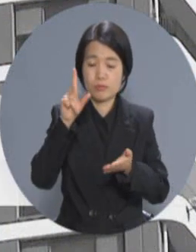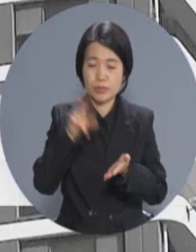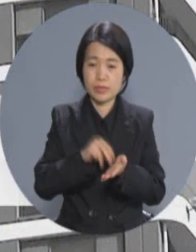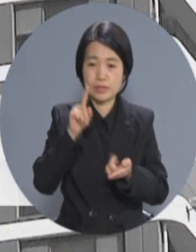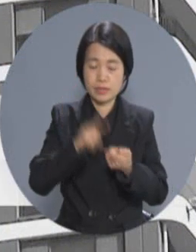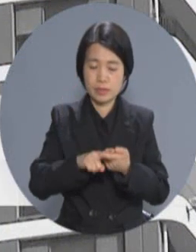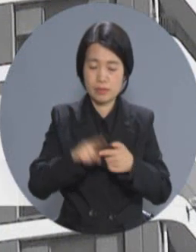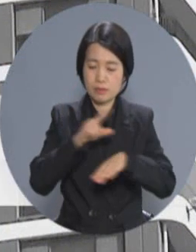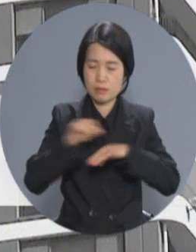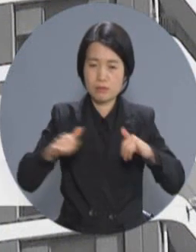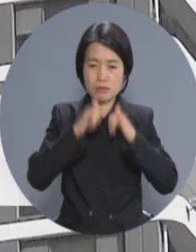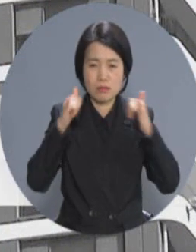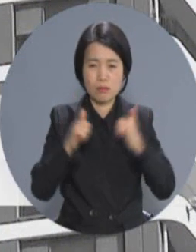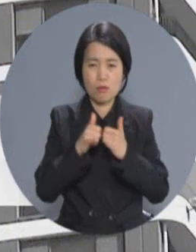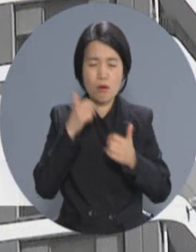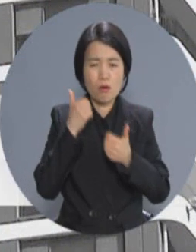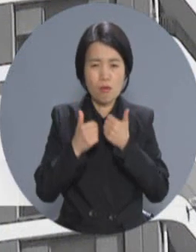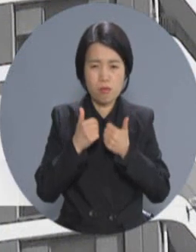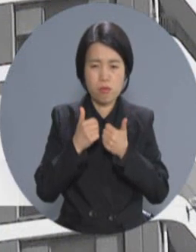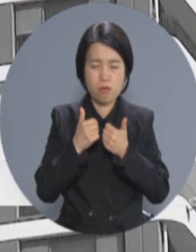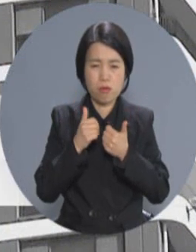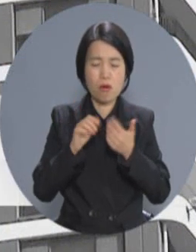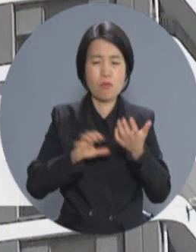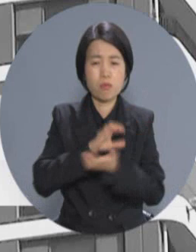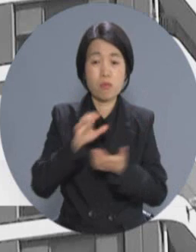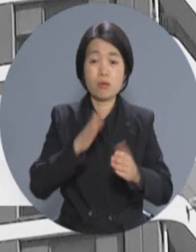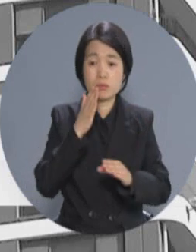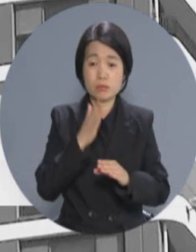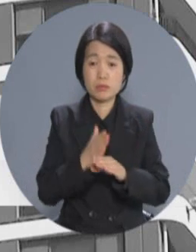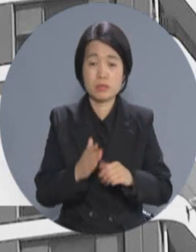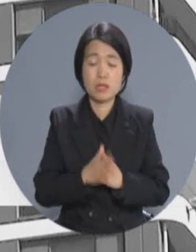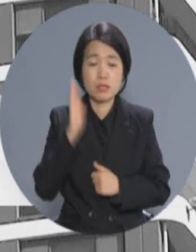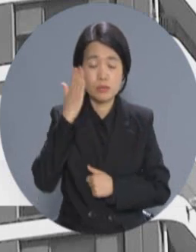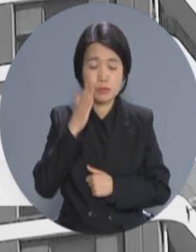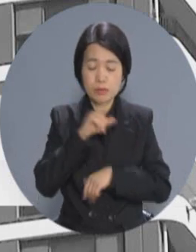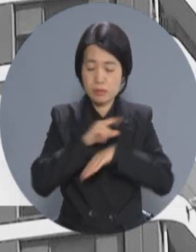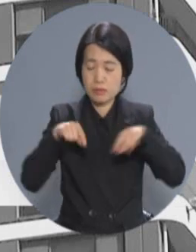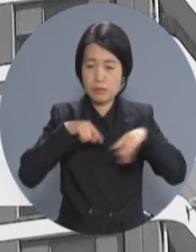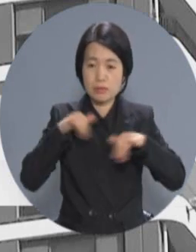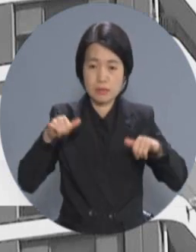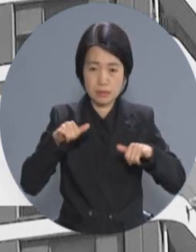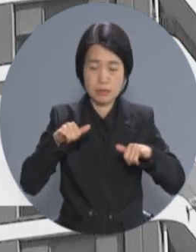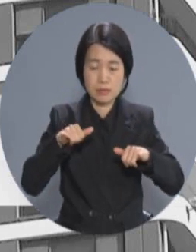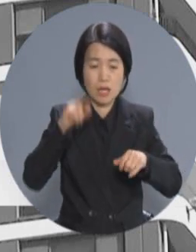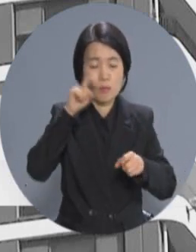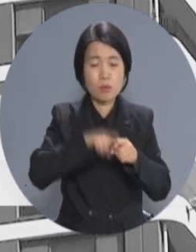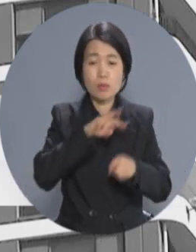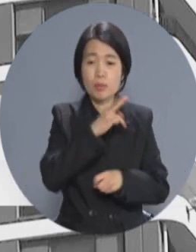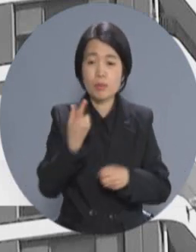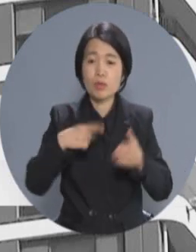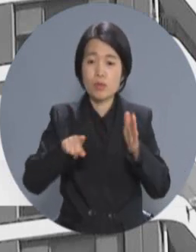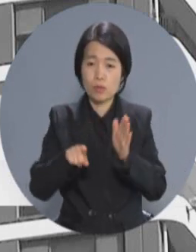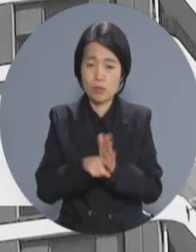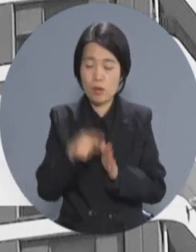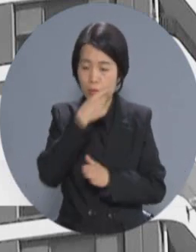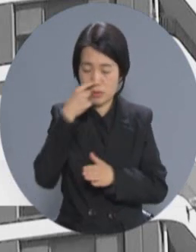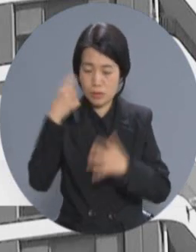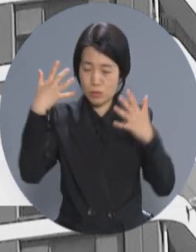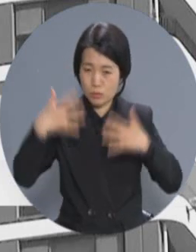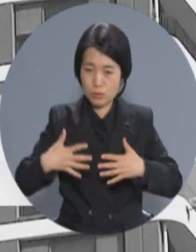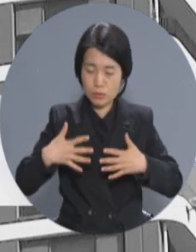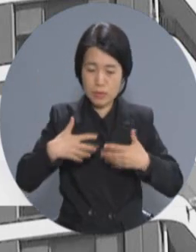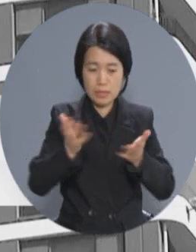두고 지역사회가 논란과 갈등에 휩싸이고 있습니다 최근 지역 정치인이 생숙시설의 용도 변경을 담보로